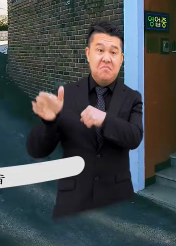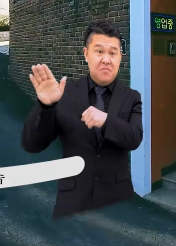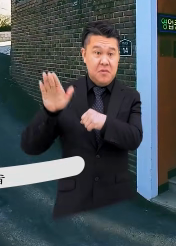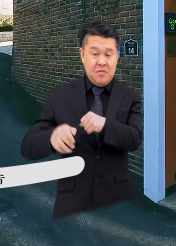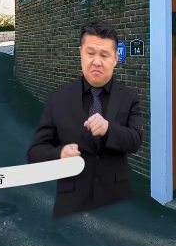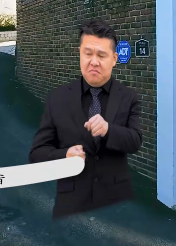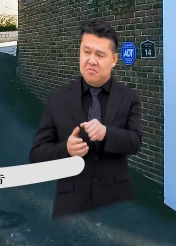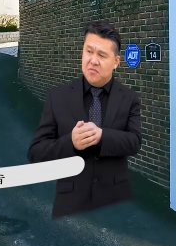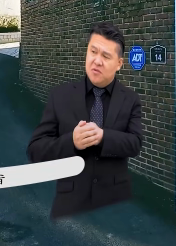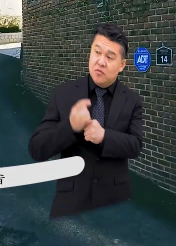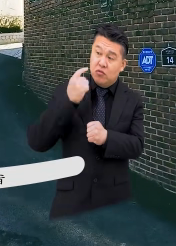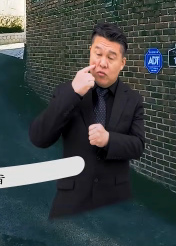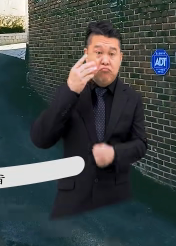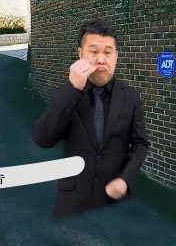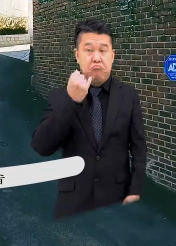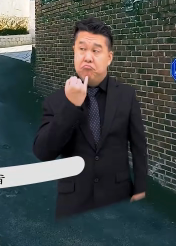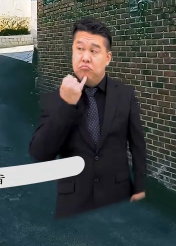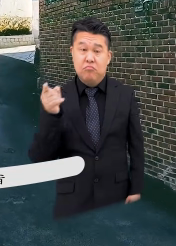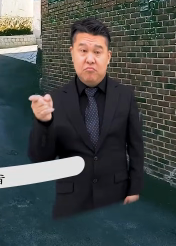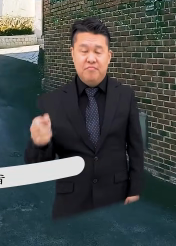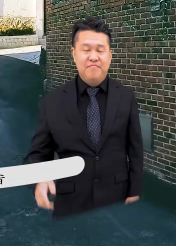이국적이나 이질감 없는 모습.